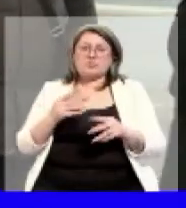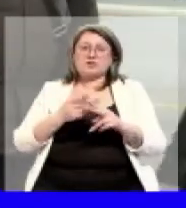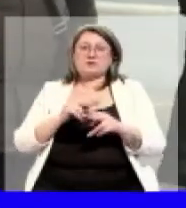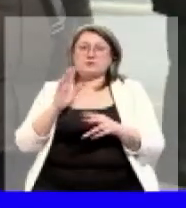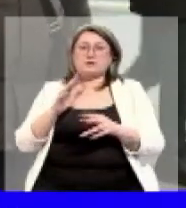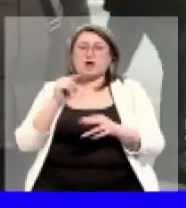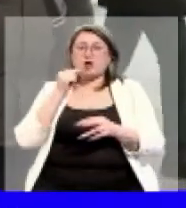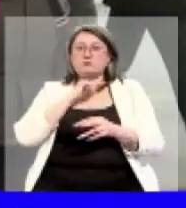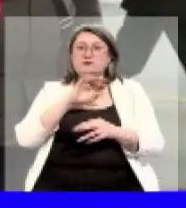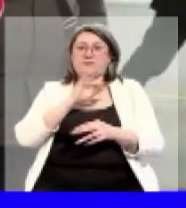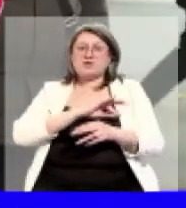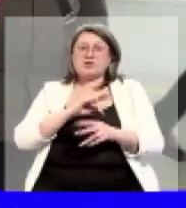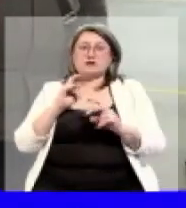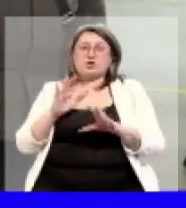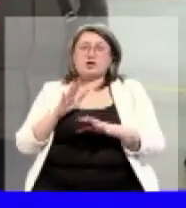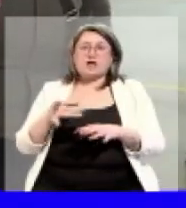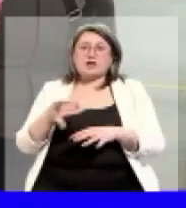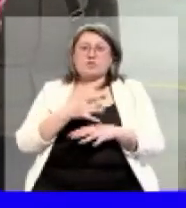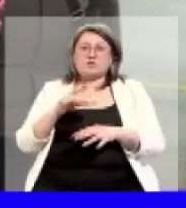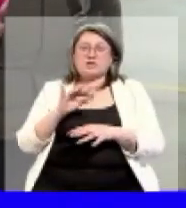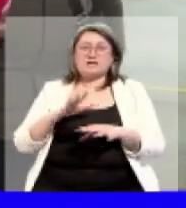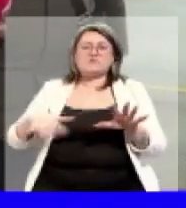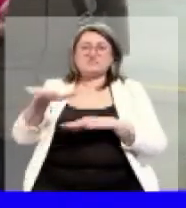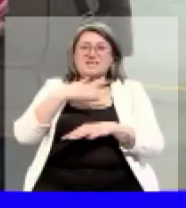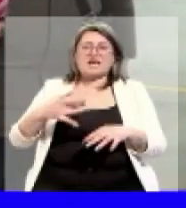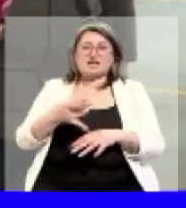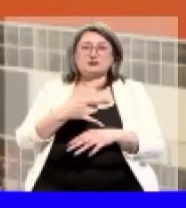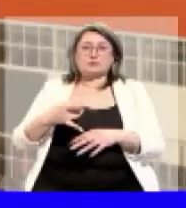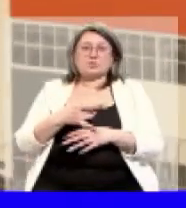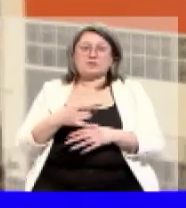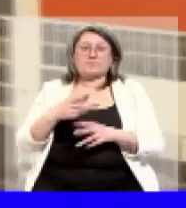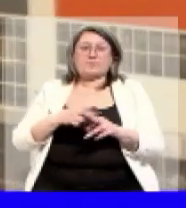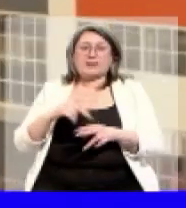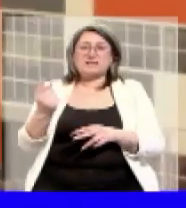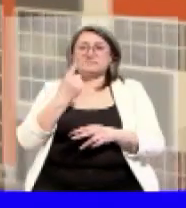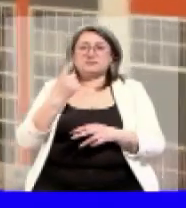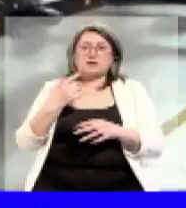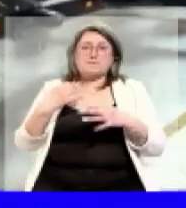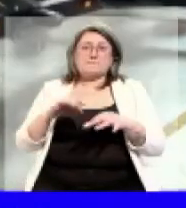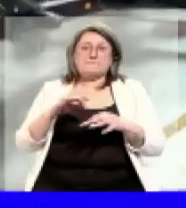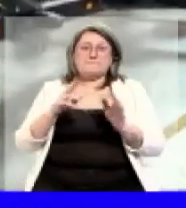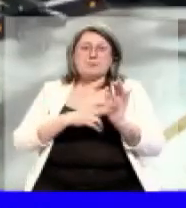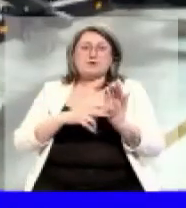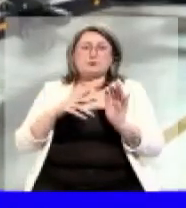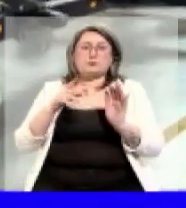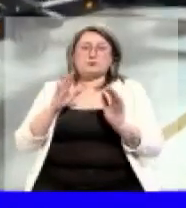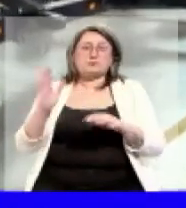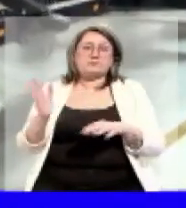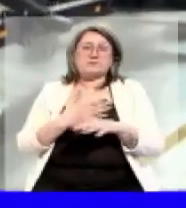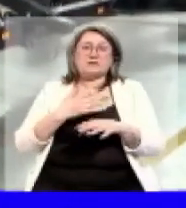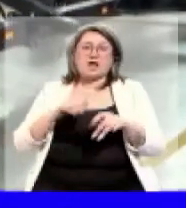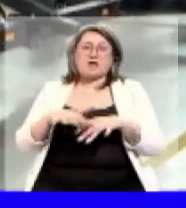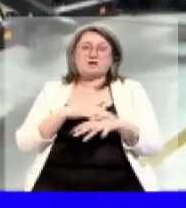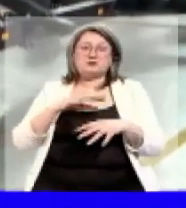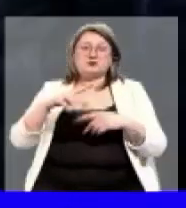Қазақстанда көбейтіп, шағын және орта бизнесті дамытуға мүмкіндік болады. Әлихан Смайлов, Агромаш холдинг кезет акционерлік қоғамы